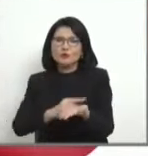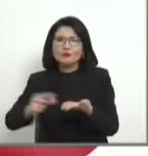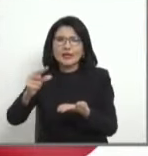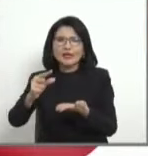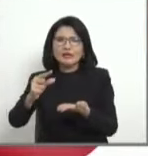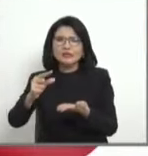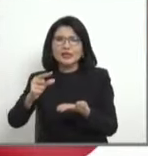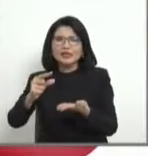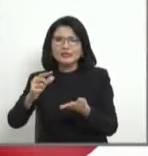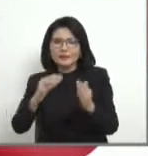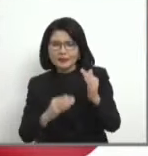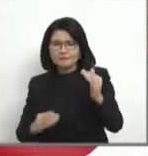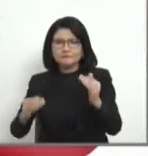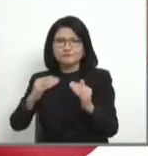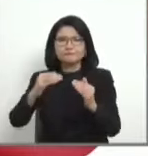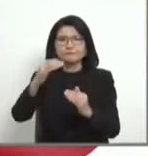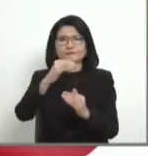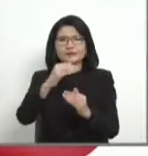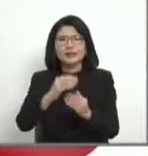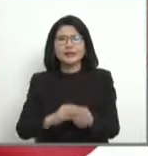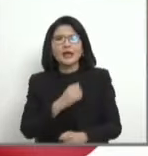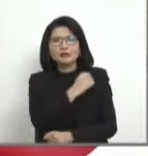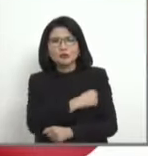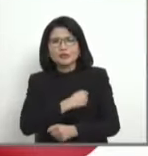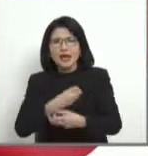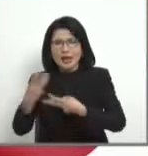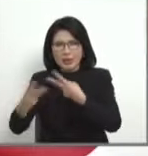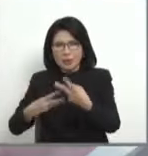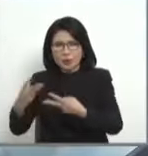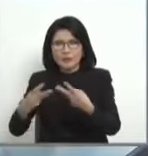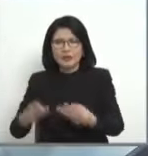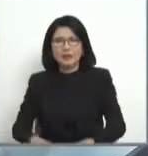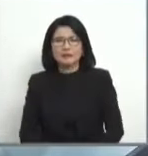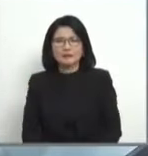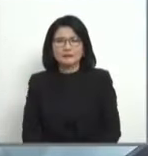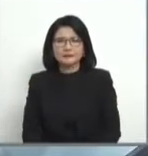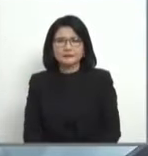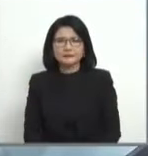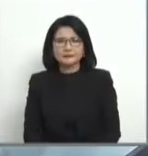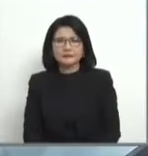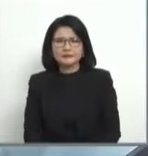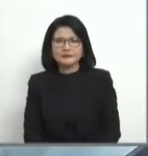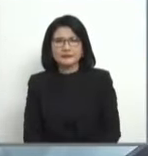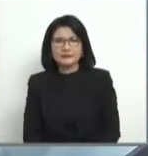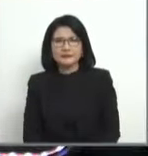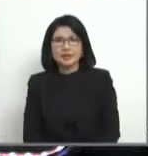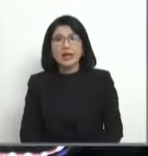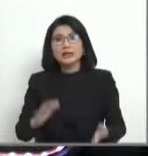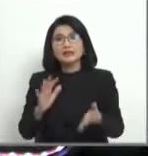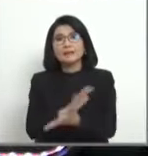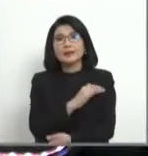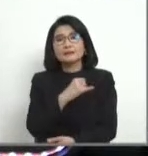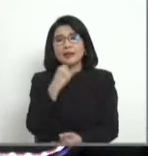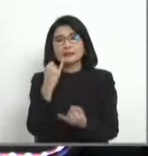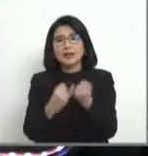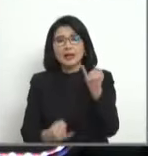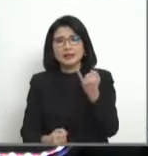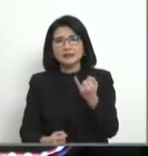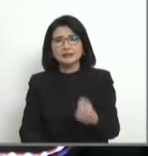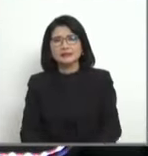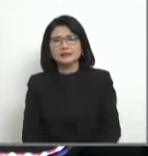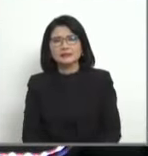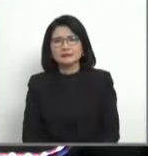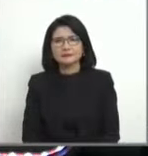sebagai eskalator sosial ekonomi. Itu kira-kira juga dilakukan. Baik, kami berikan kesempatan terakhir untuk Capres nomor 3